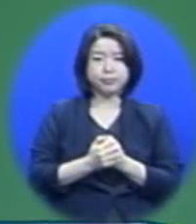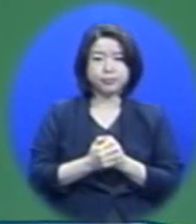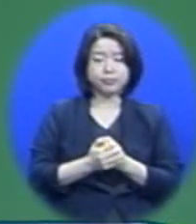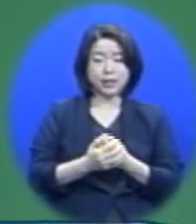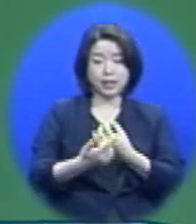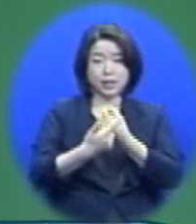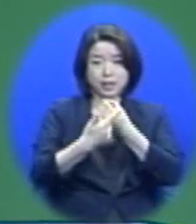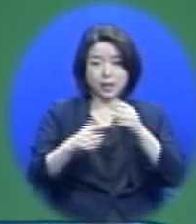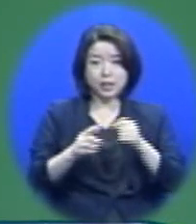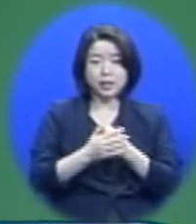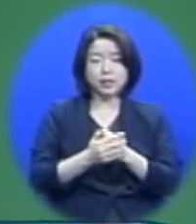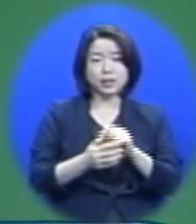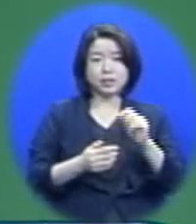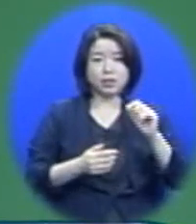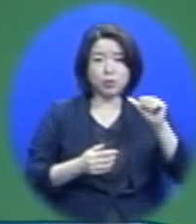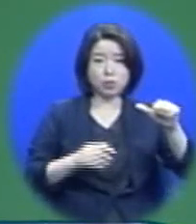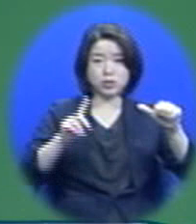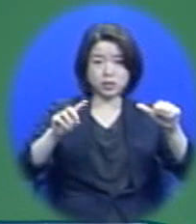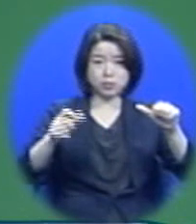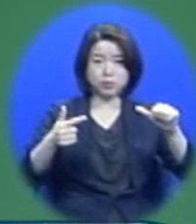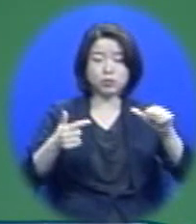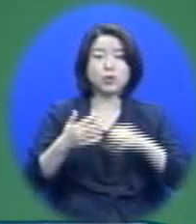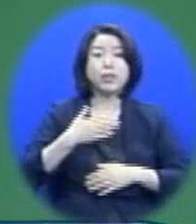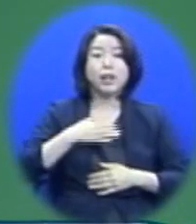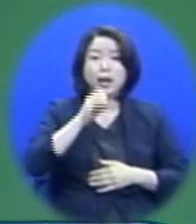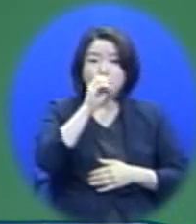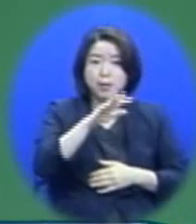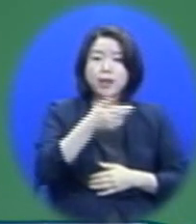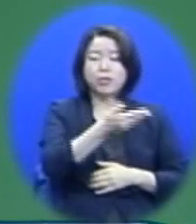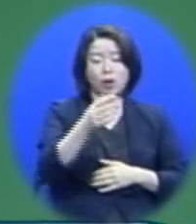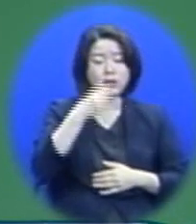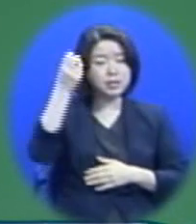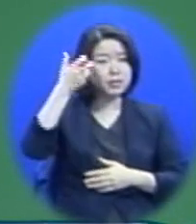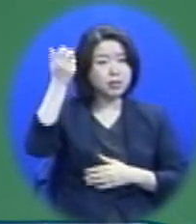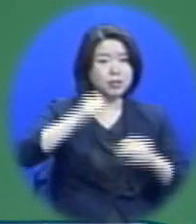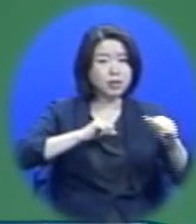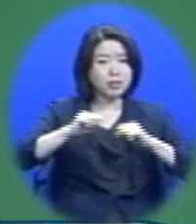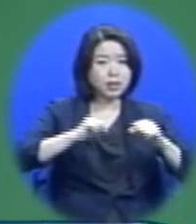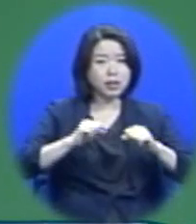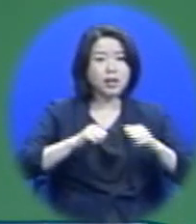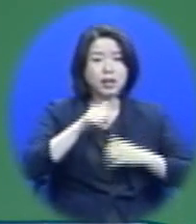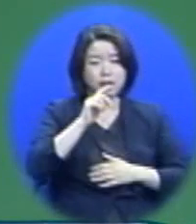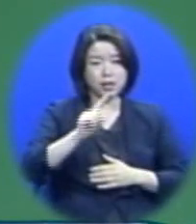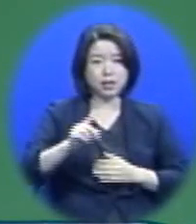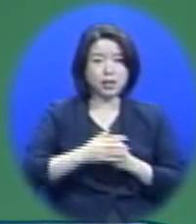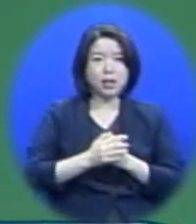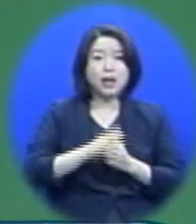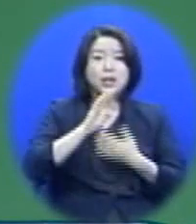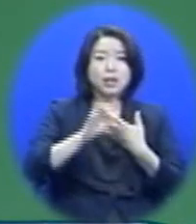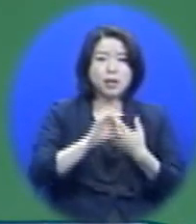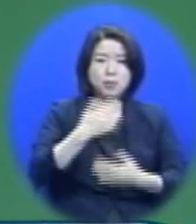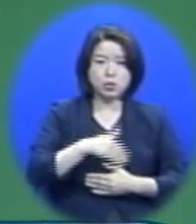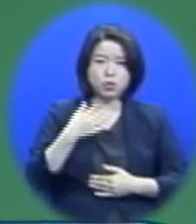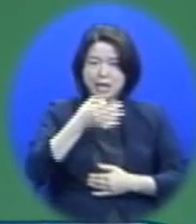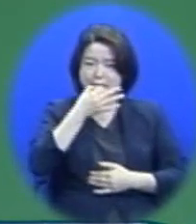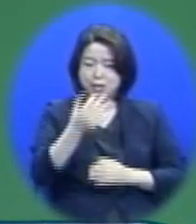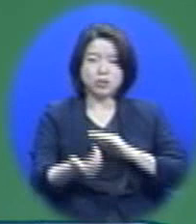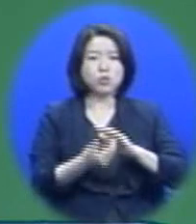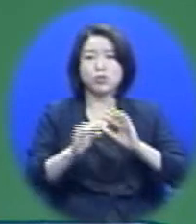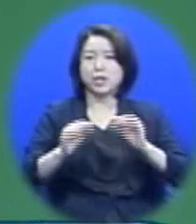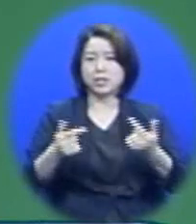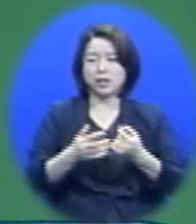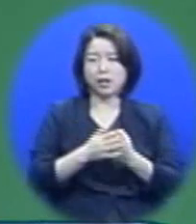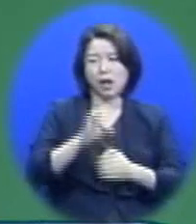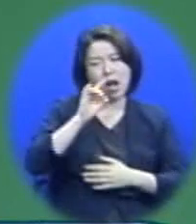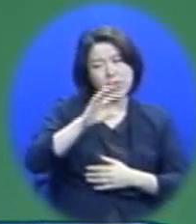갈라디아서 5장 16절에 내가 이르노니 너희는 성령을 따라 행하라. 그리하면 육체의 욕심을 이루지 아니하리라. 안 된다,